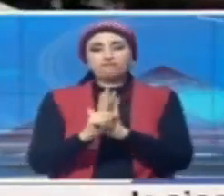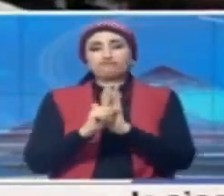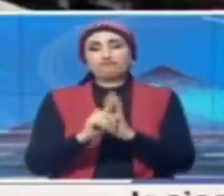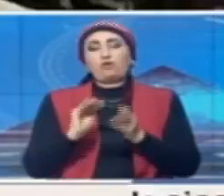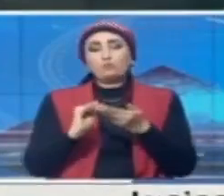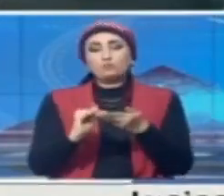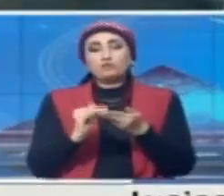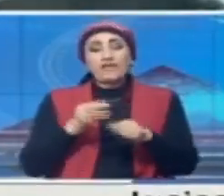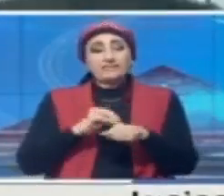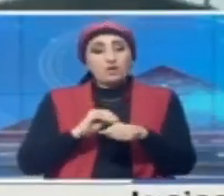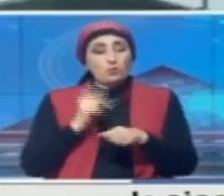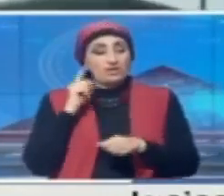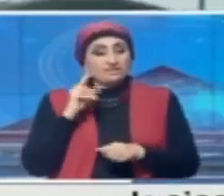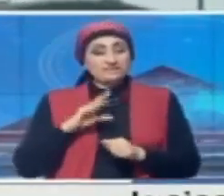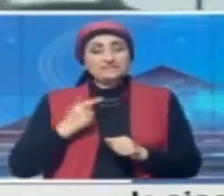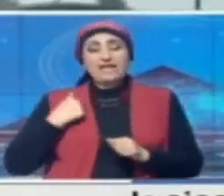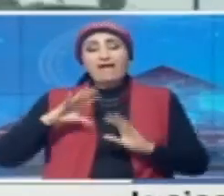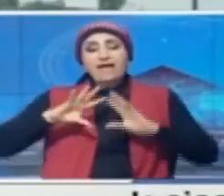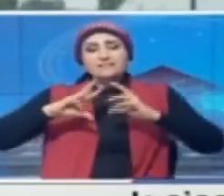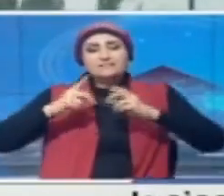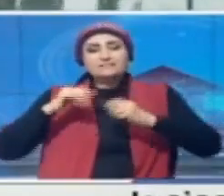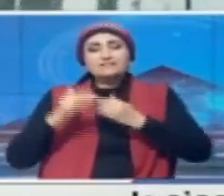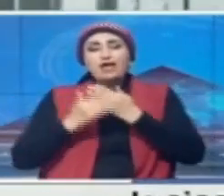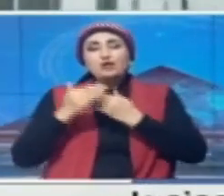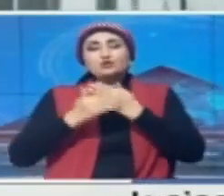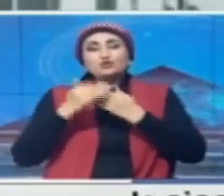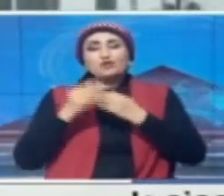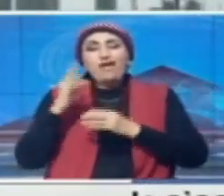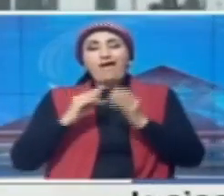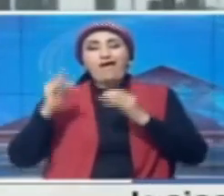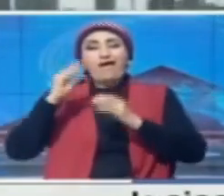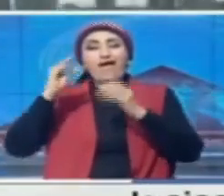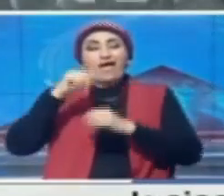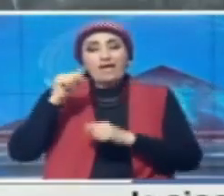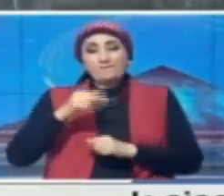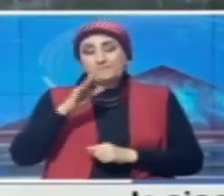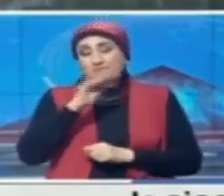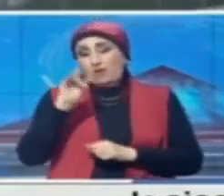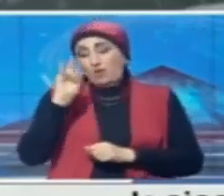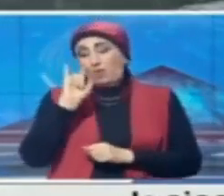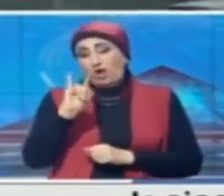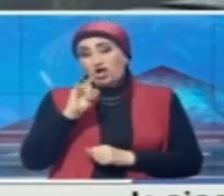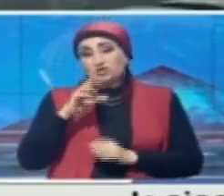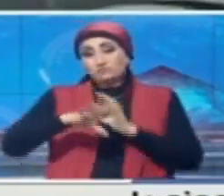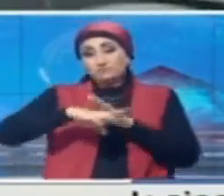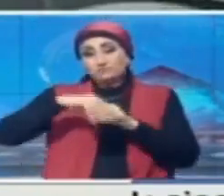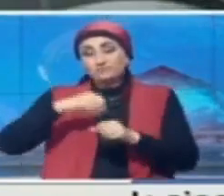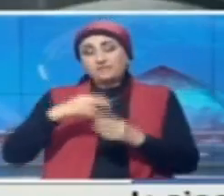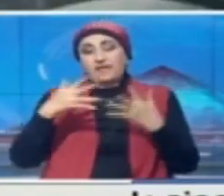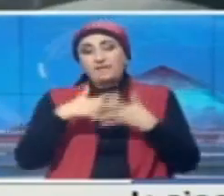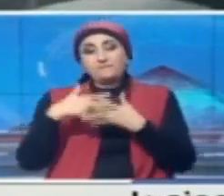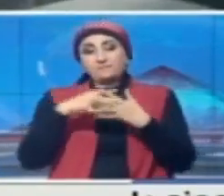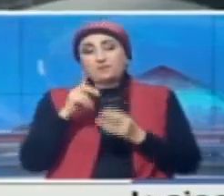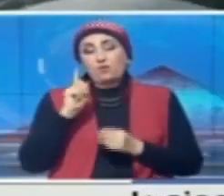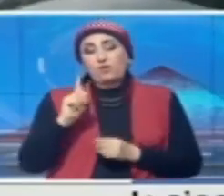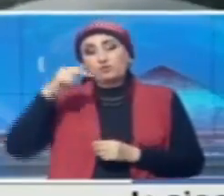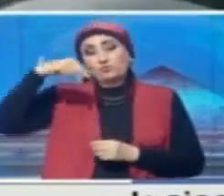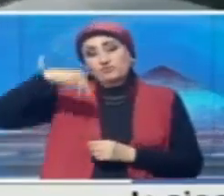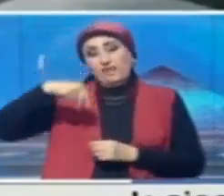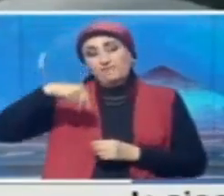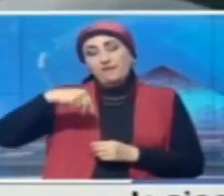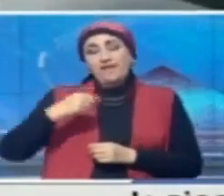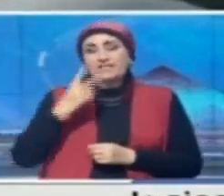الحيوي. خطة التطوير تشمل شراء 110 جرارات أمريكية الصنع وتطوير 81